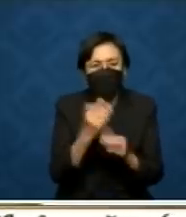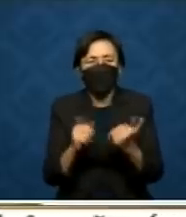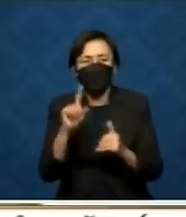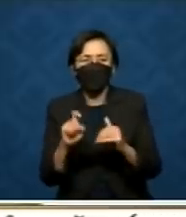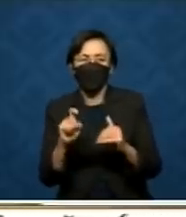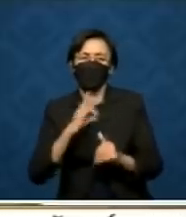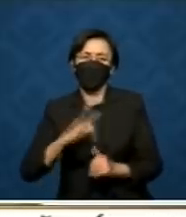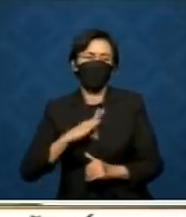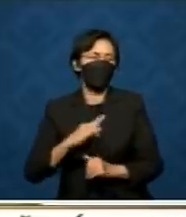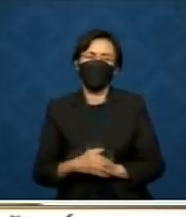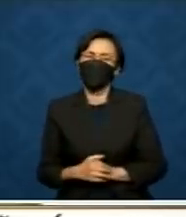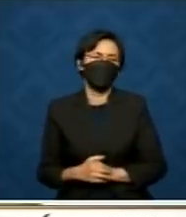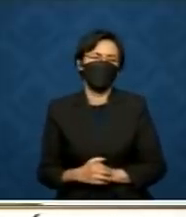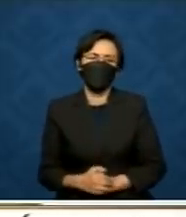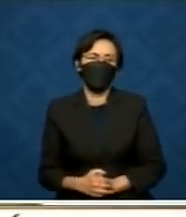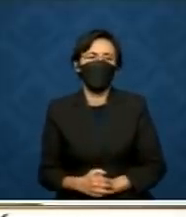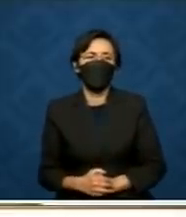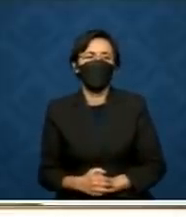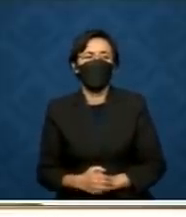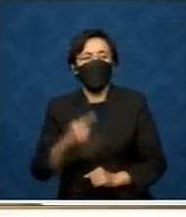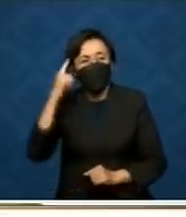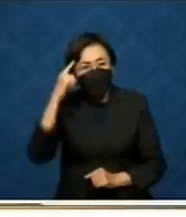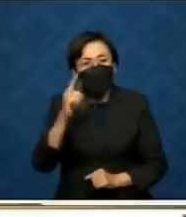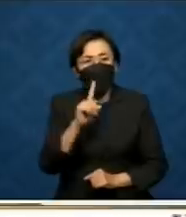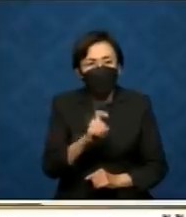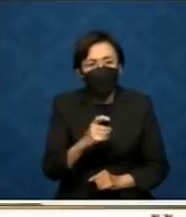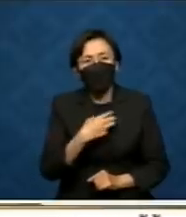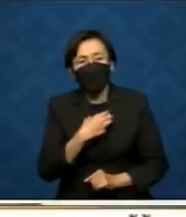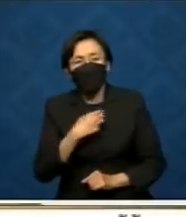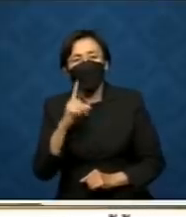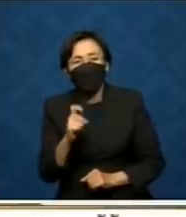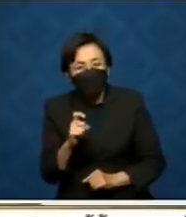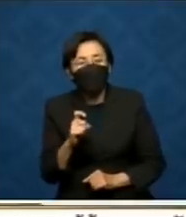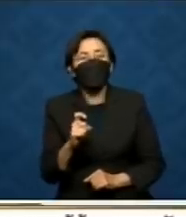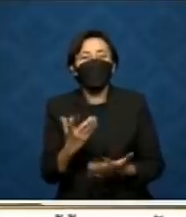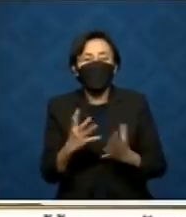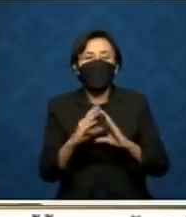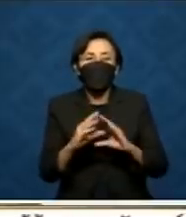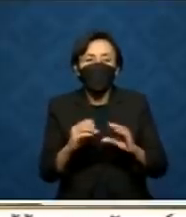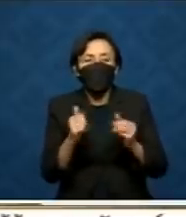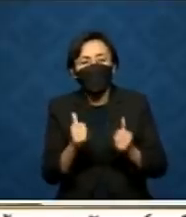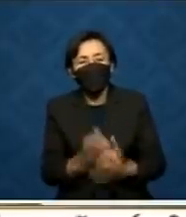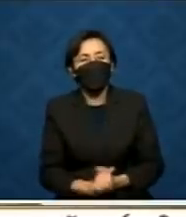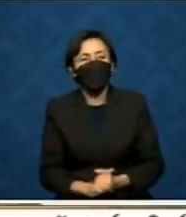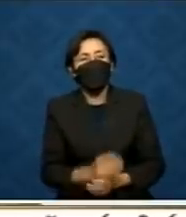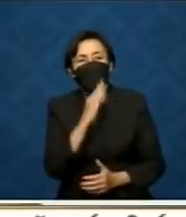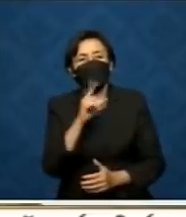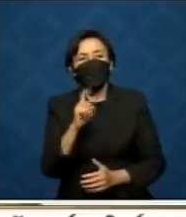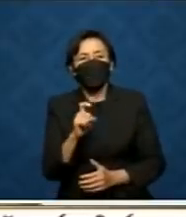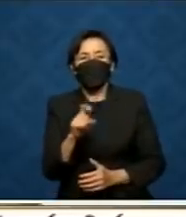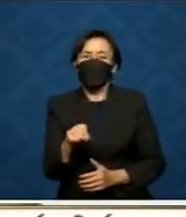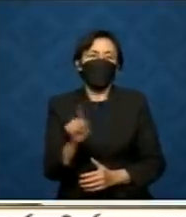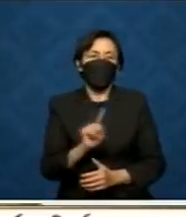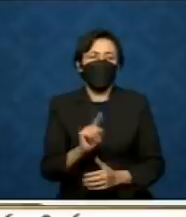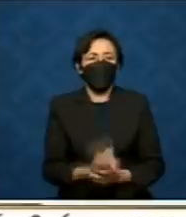ถ้าพี่ใครต้องการน่ะรู้ว่าจะตายจะตายทั้งทีของมันตายแบบมนุษย์แต่ถ้าไม่ตายถ้าตายต่ำของมหานครเป็น